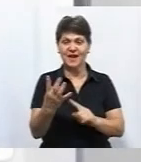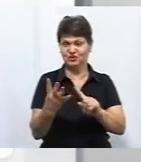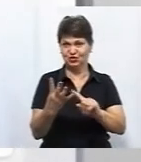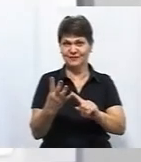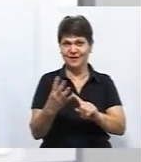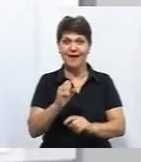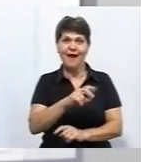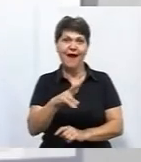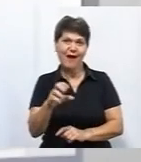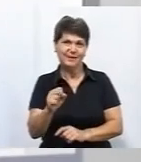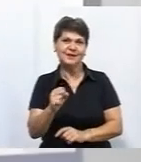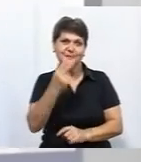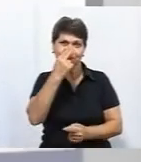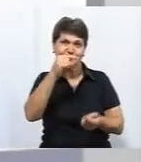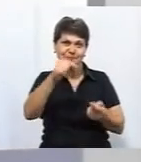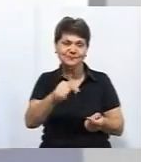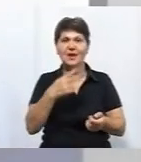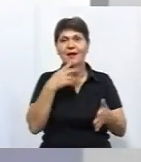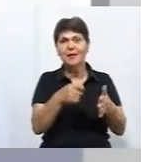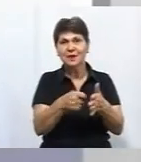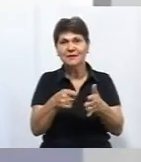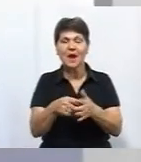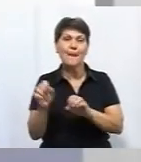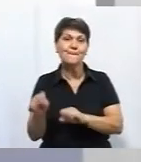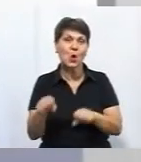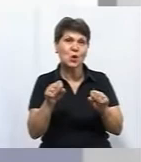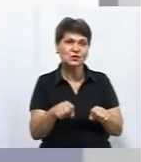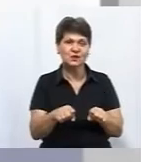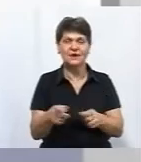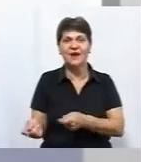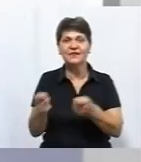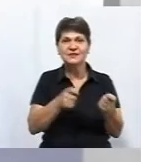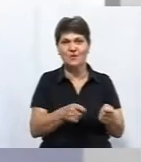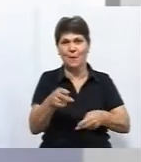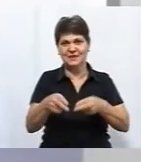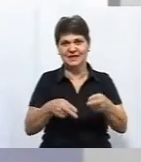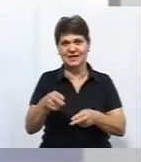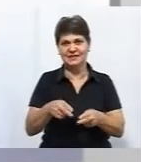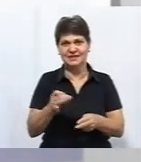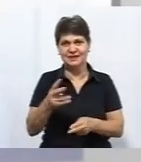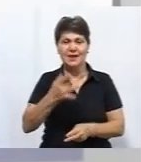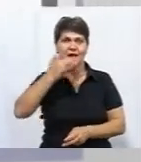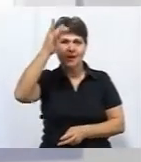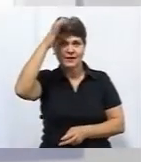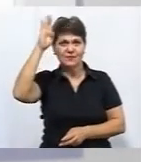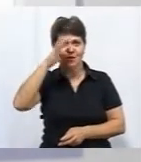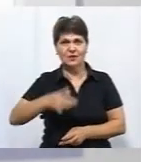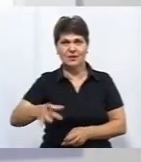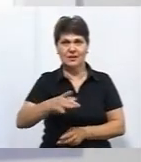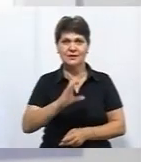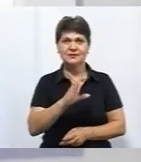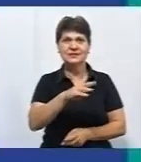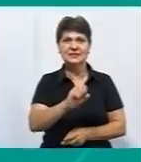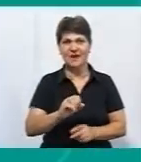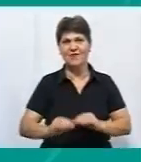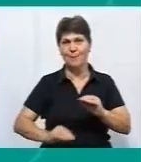четвертий, але якось прилаштовується. Підгодовуємо за можливості, відвозимо на стерилізацію. Ну і літом поїлки на районі